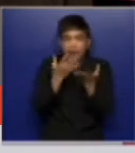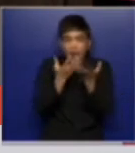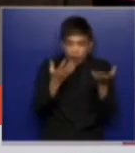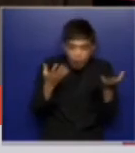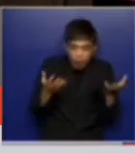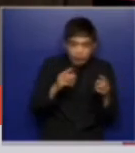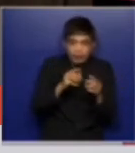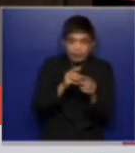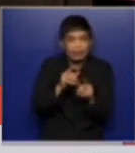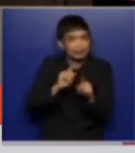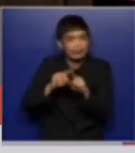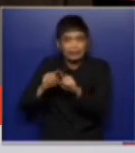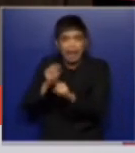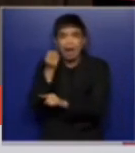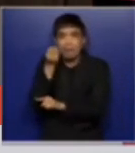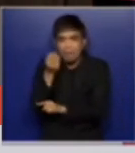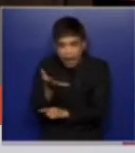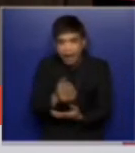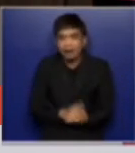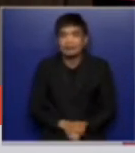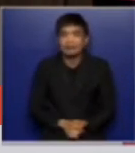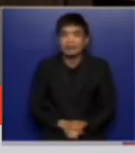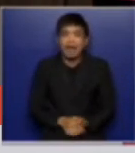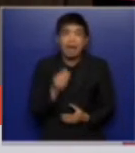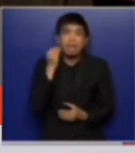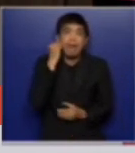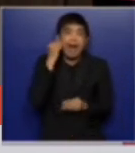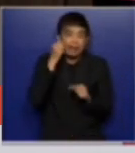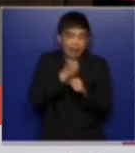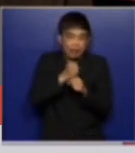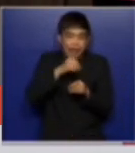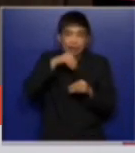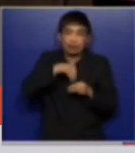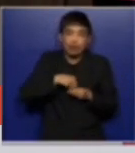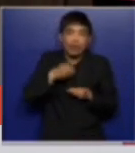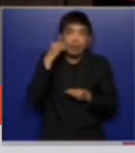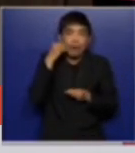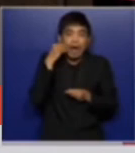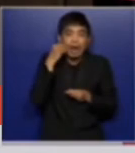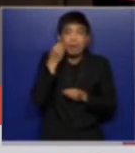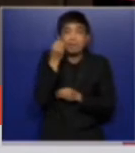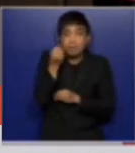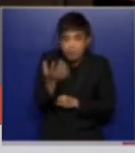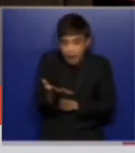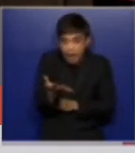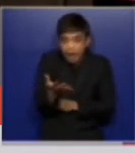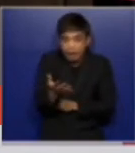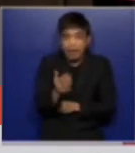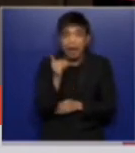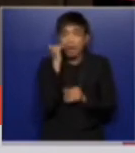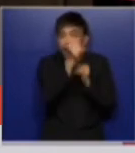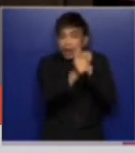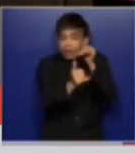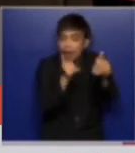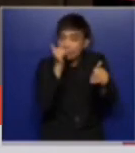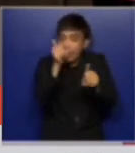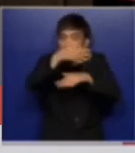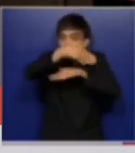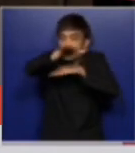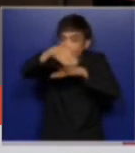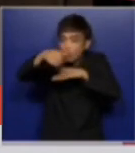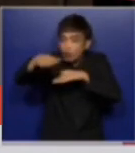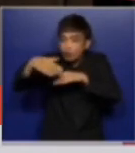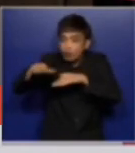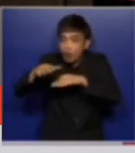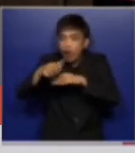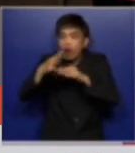ไลน์มากขึ้นและทำงานที่บ้านมากขึ้นเป็นบางอาชีพทำให้ลดการเดินทางของผู้คนลงอย่างชัดเจน